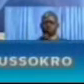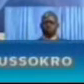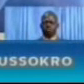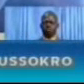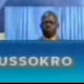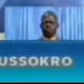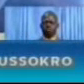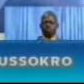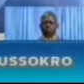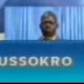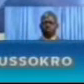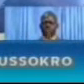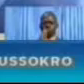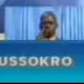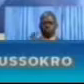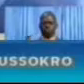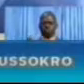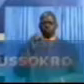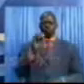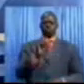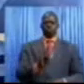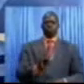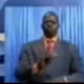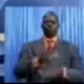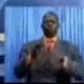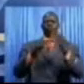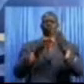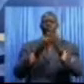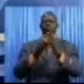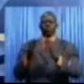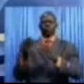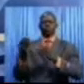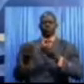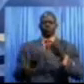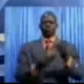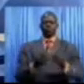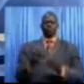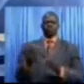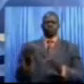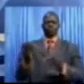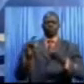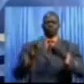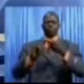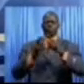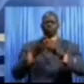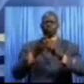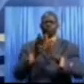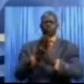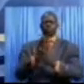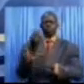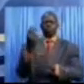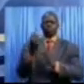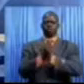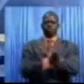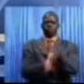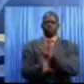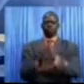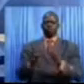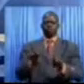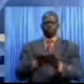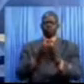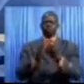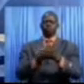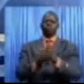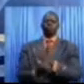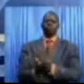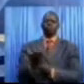et l'autoroute Yamoussoukro-Ouagadougou sont au centre du sommet de traité d'amitié entre les deux pays, ouvert ce matin dans la